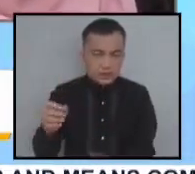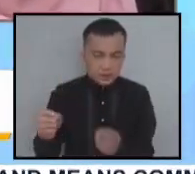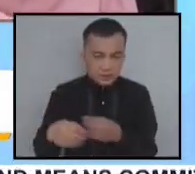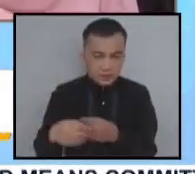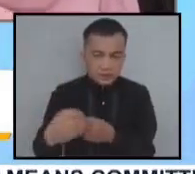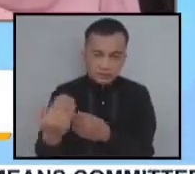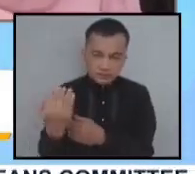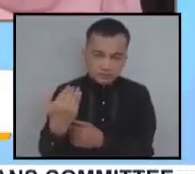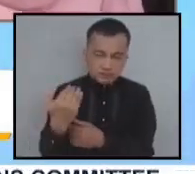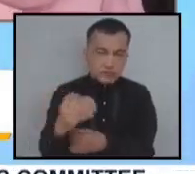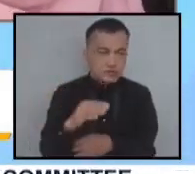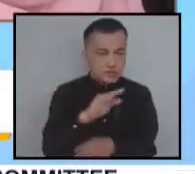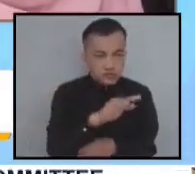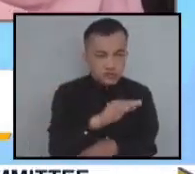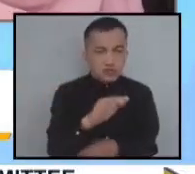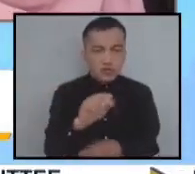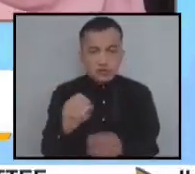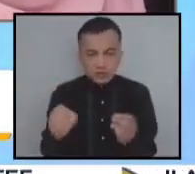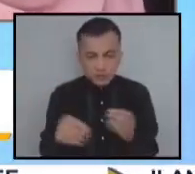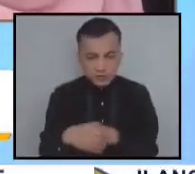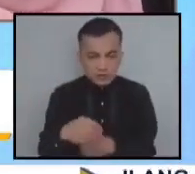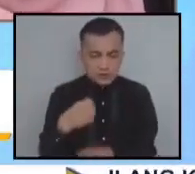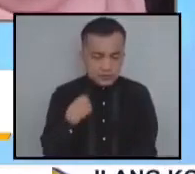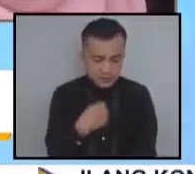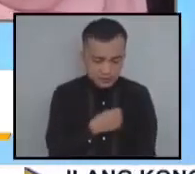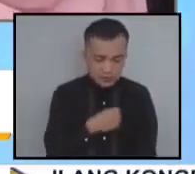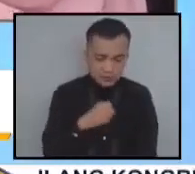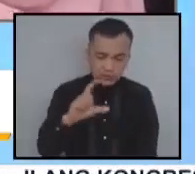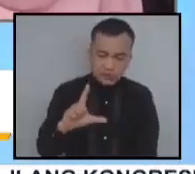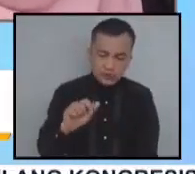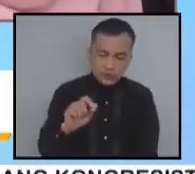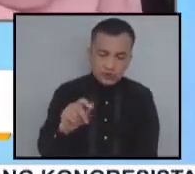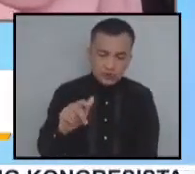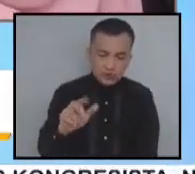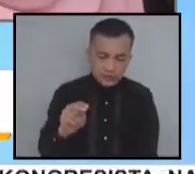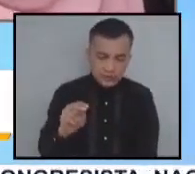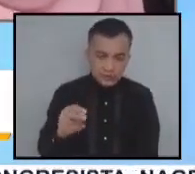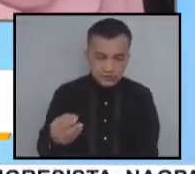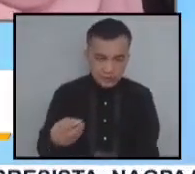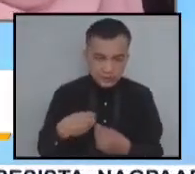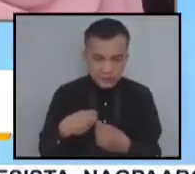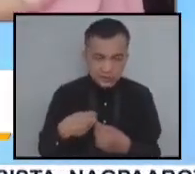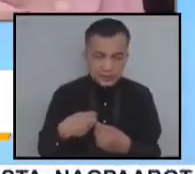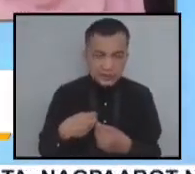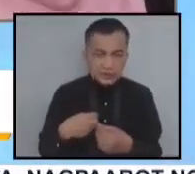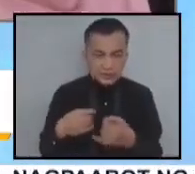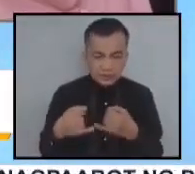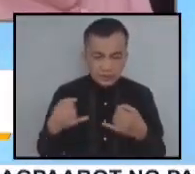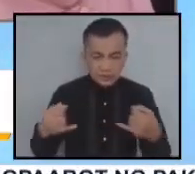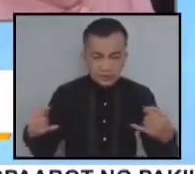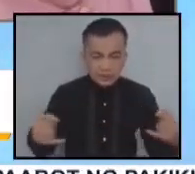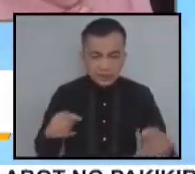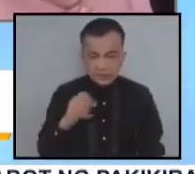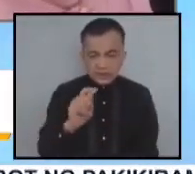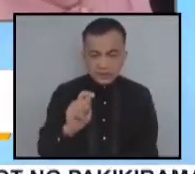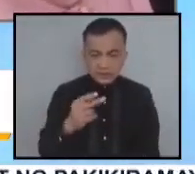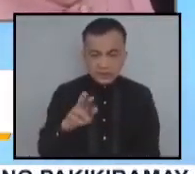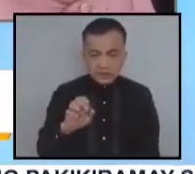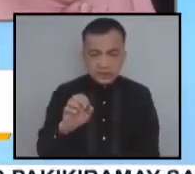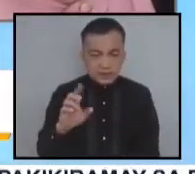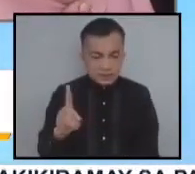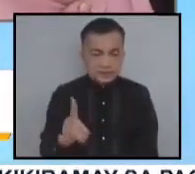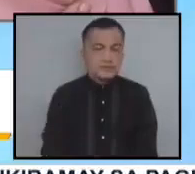Senator Lauren Legarda, nagbigay po sila ng mga threads sa amin. So from that sad moment or